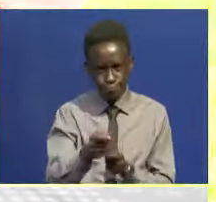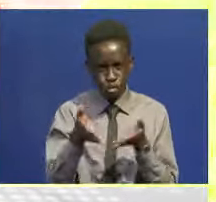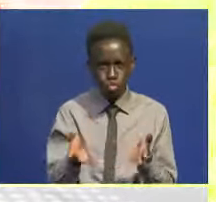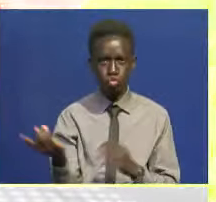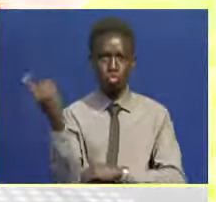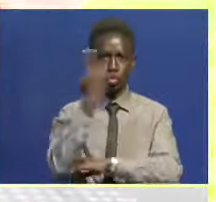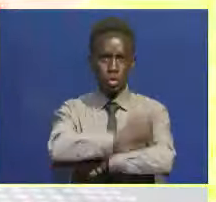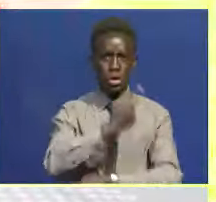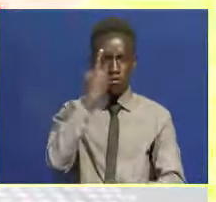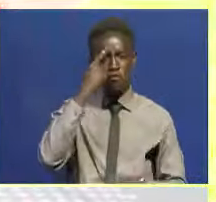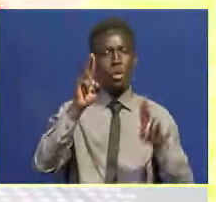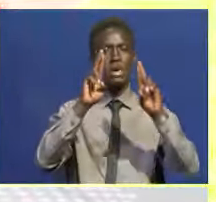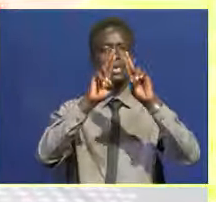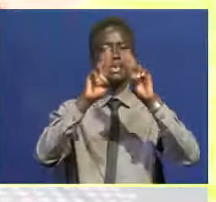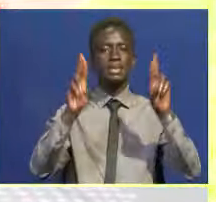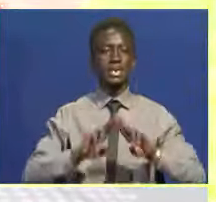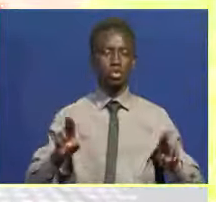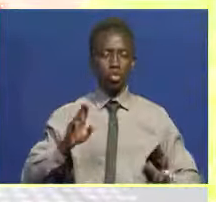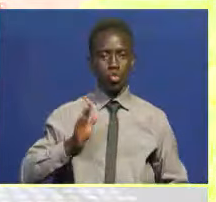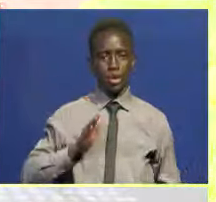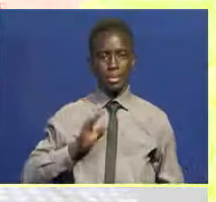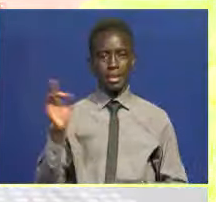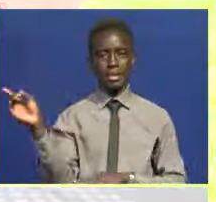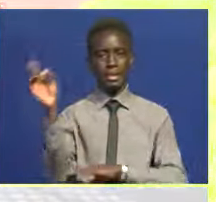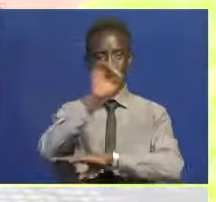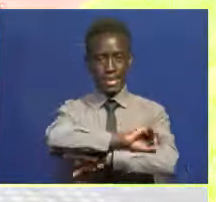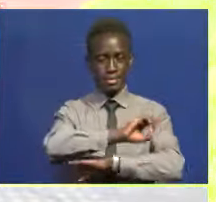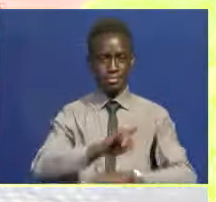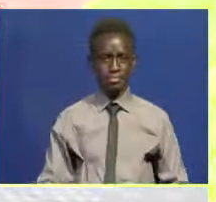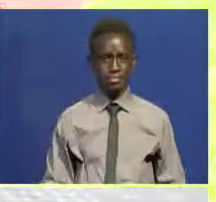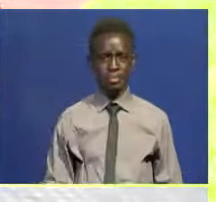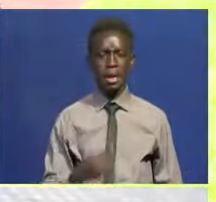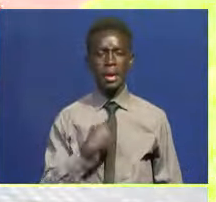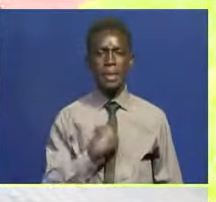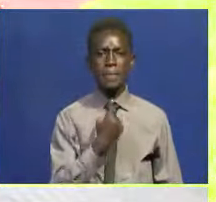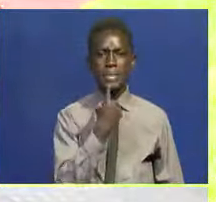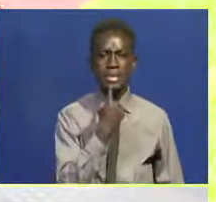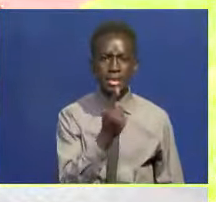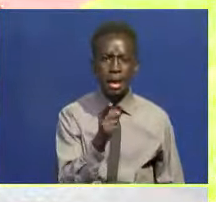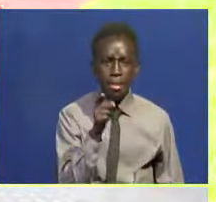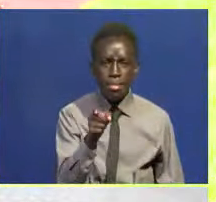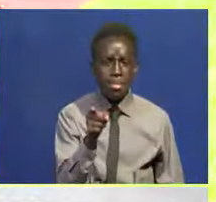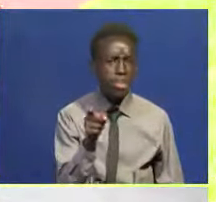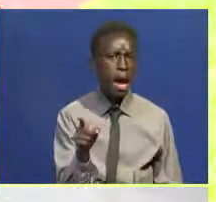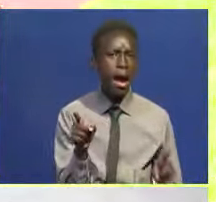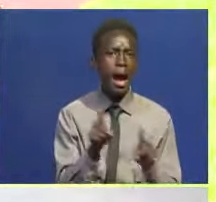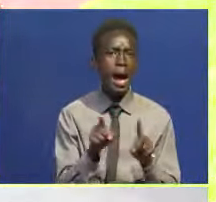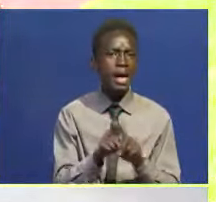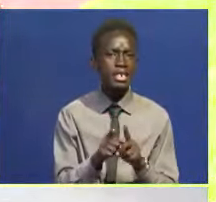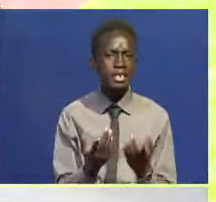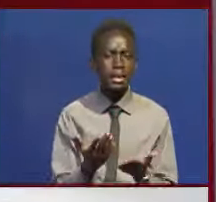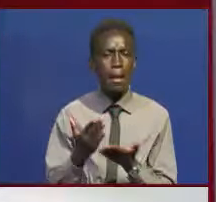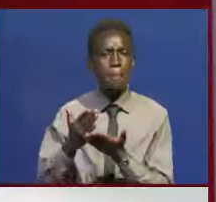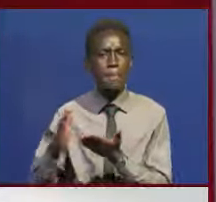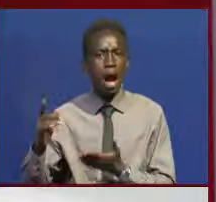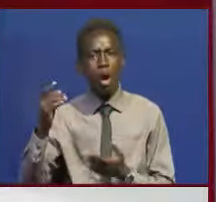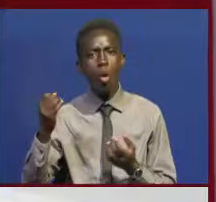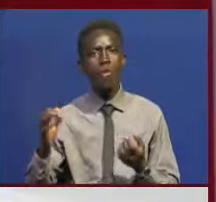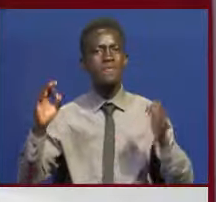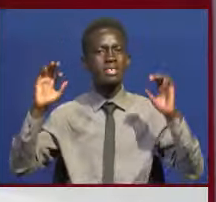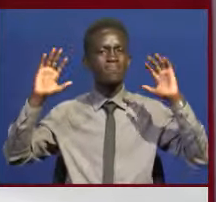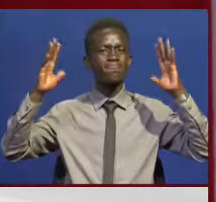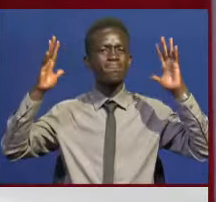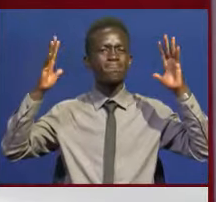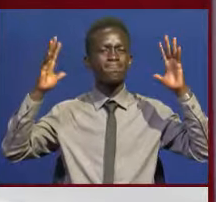International Women's Day. And I am saying this as part of the celebration